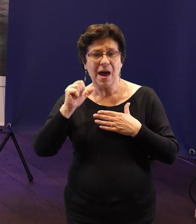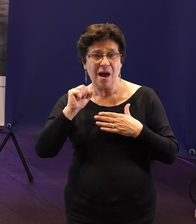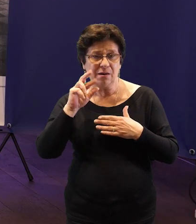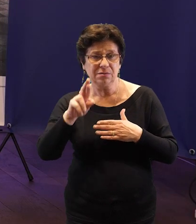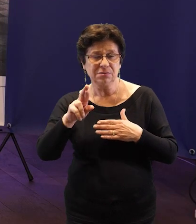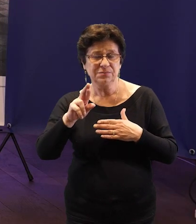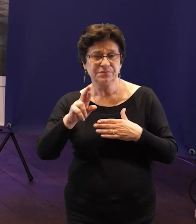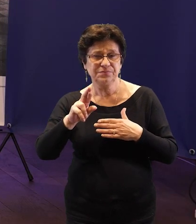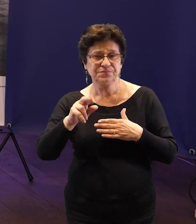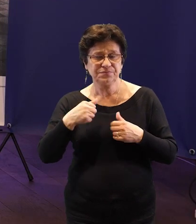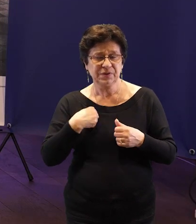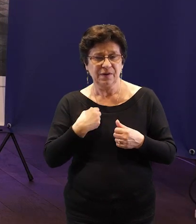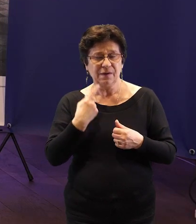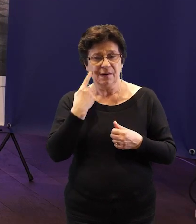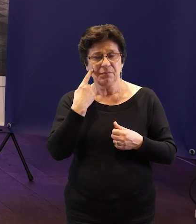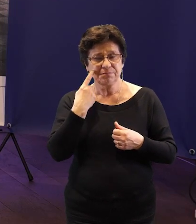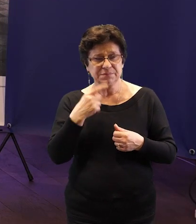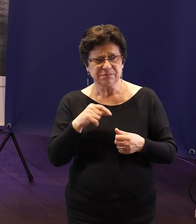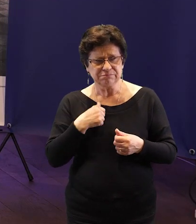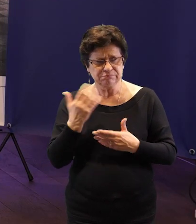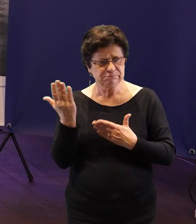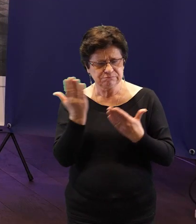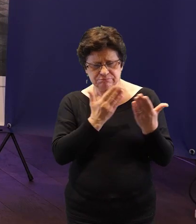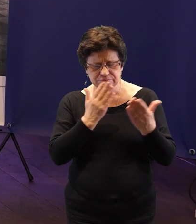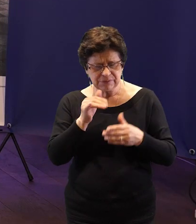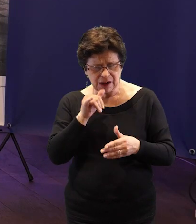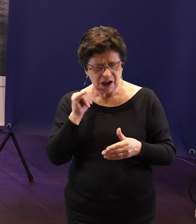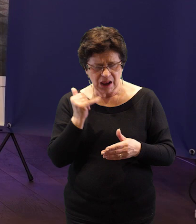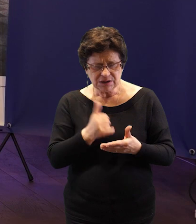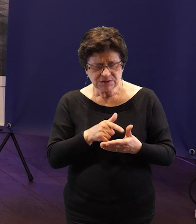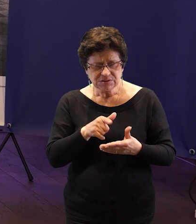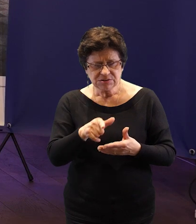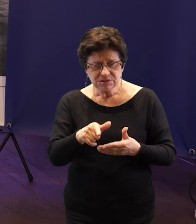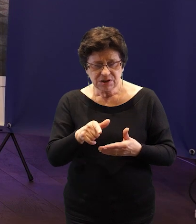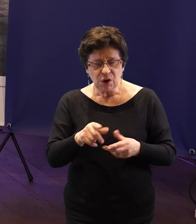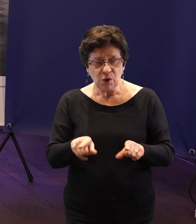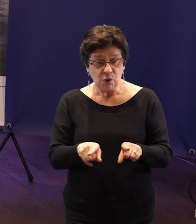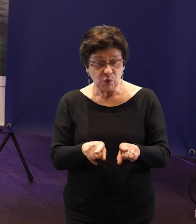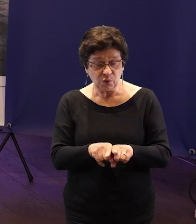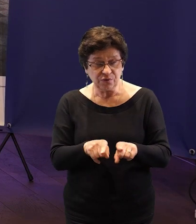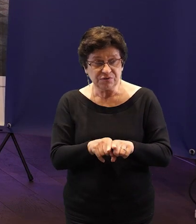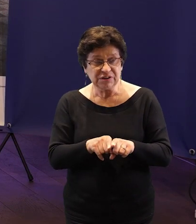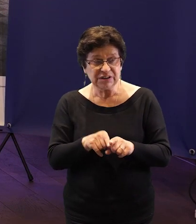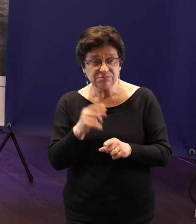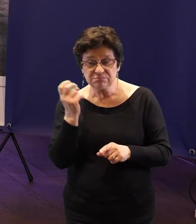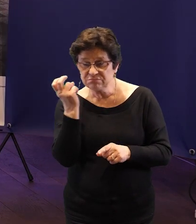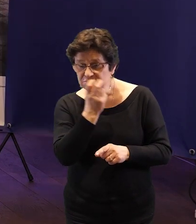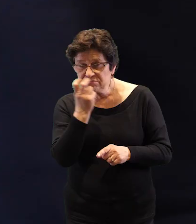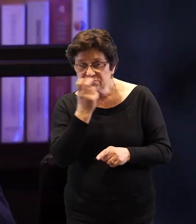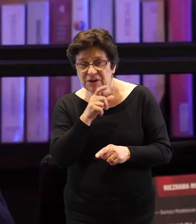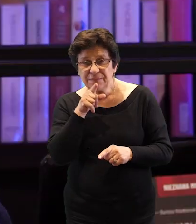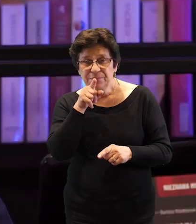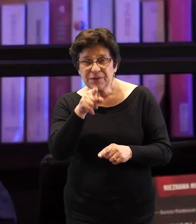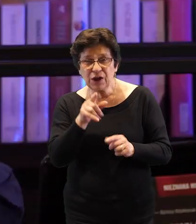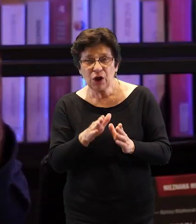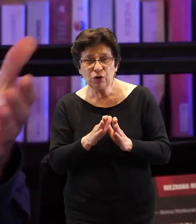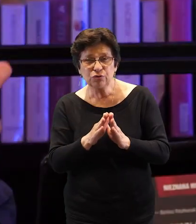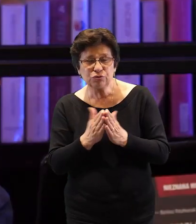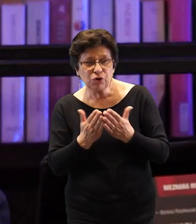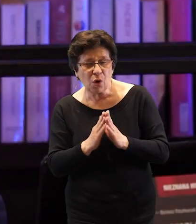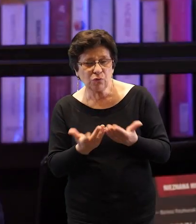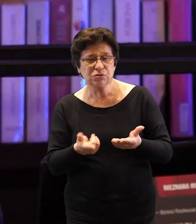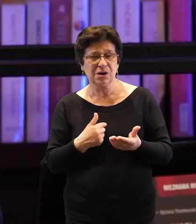który, jak widać, jak przeczytałem z tego listu, również zainteresował się tymi informacjami w tych książkach,